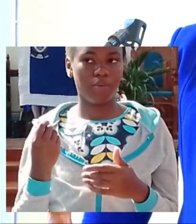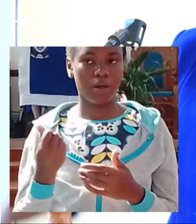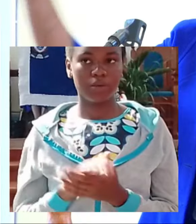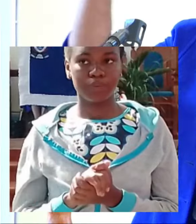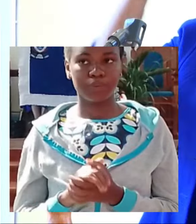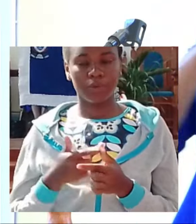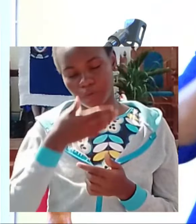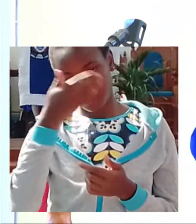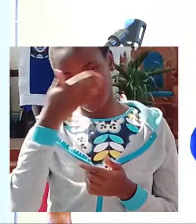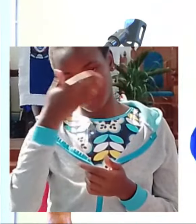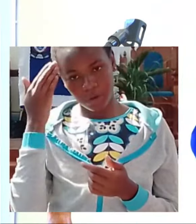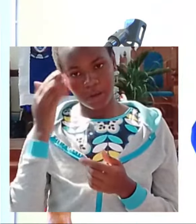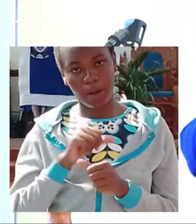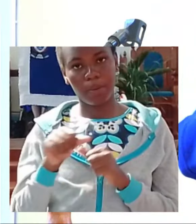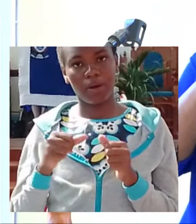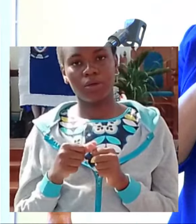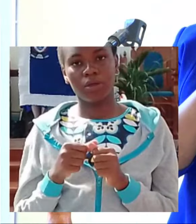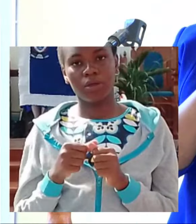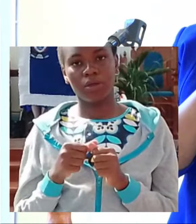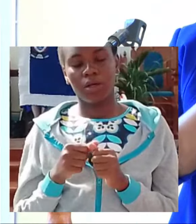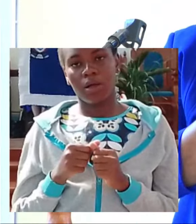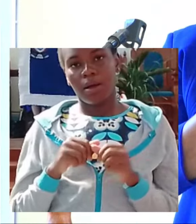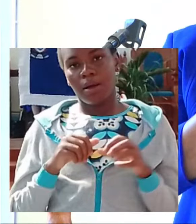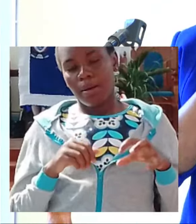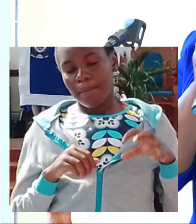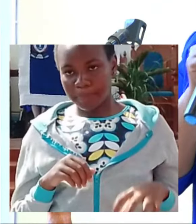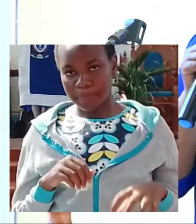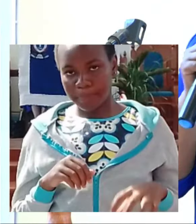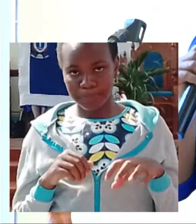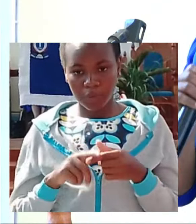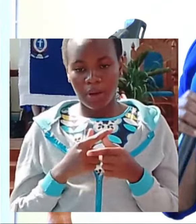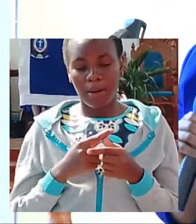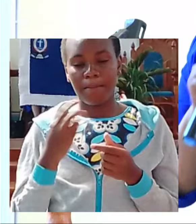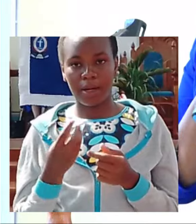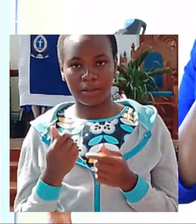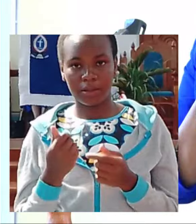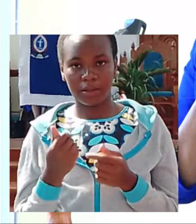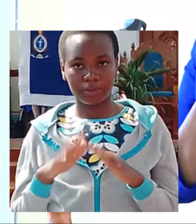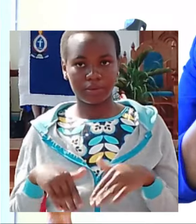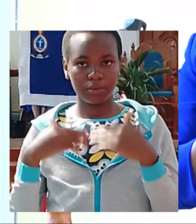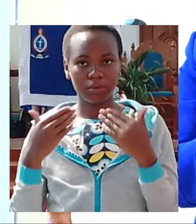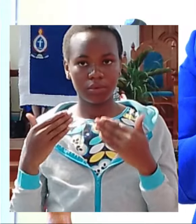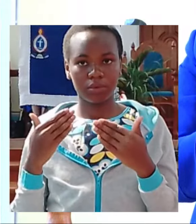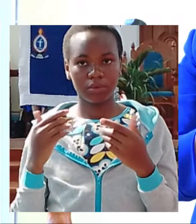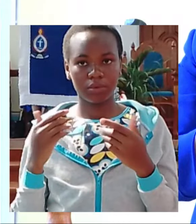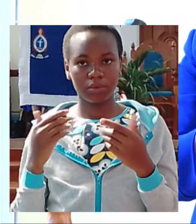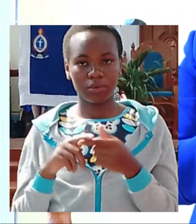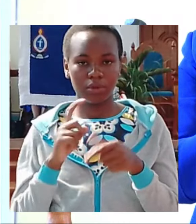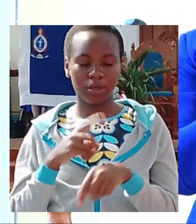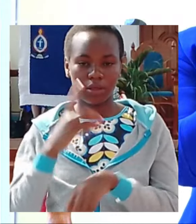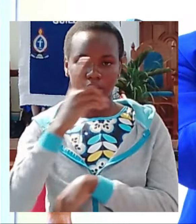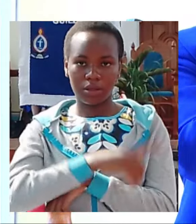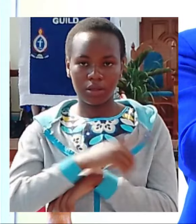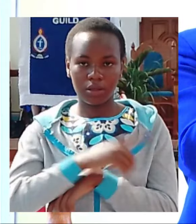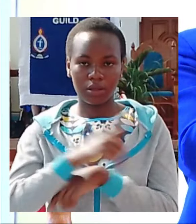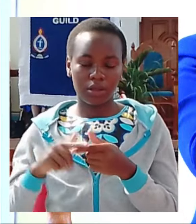And you forget that huyu conductor haki ya nani atakatwa hizo pesa kwa hiyo siku na mtoto wake